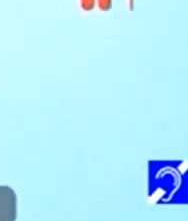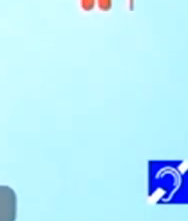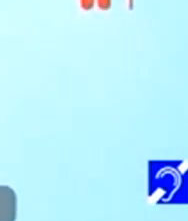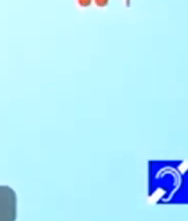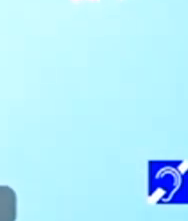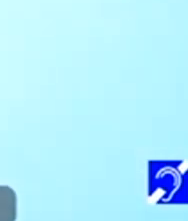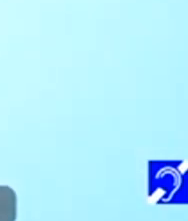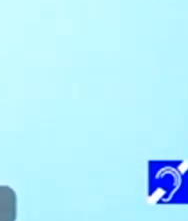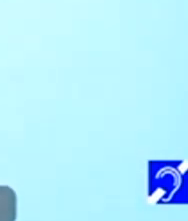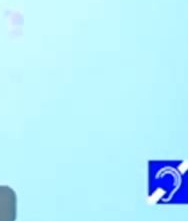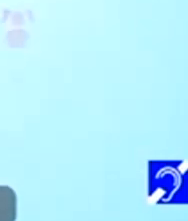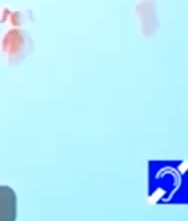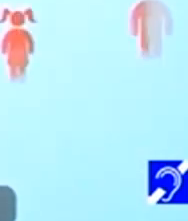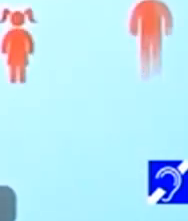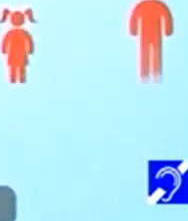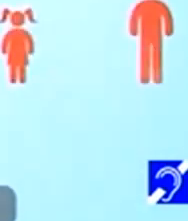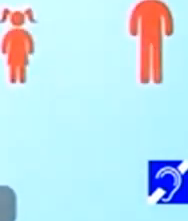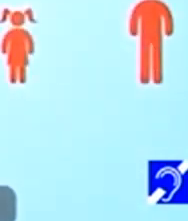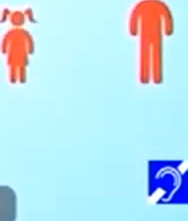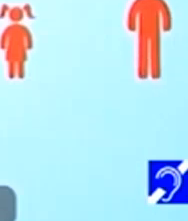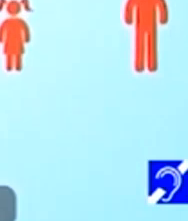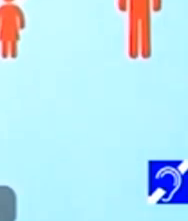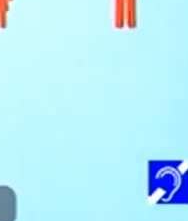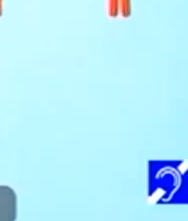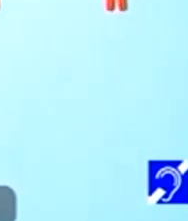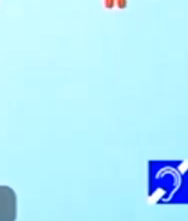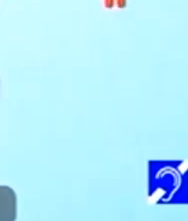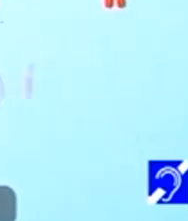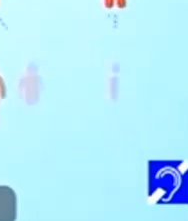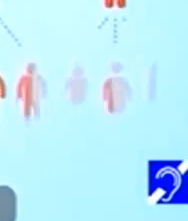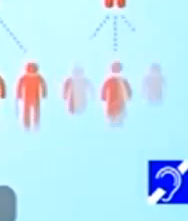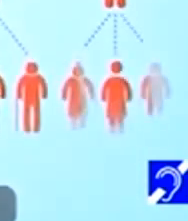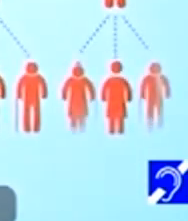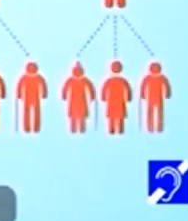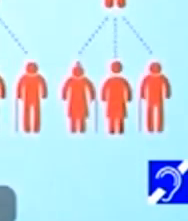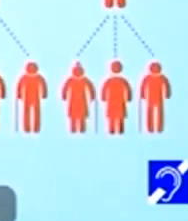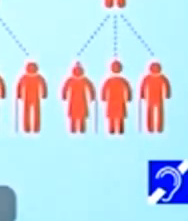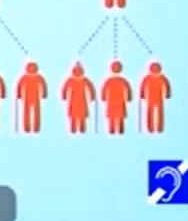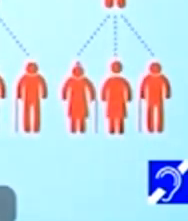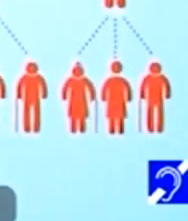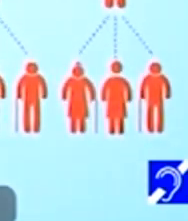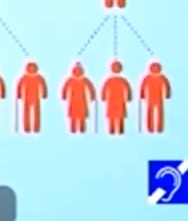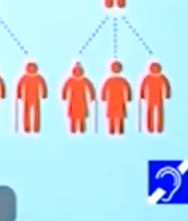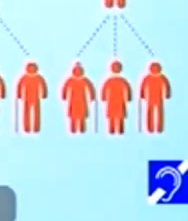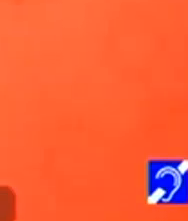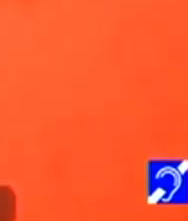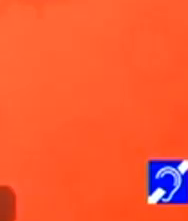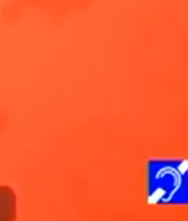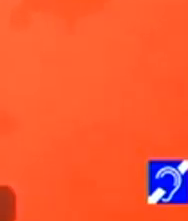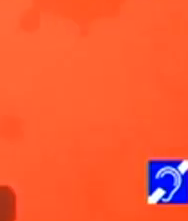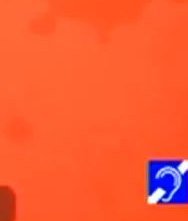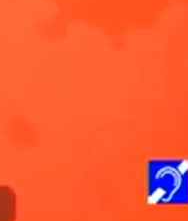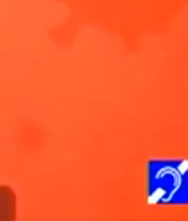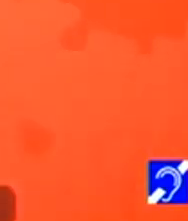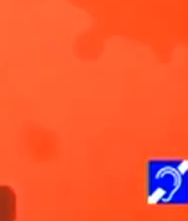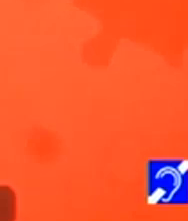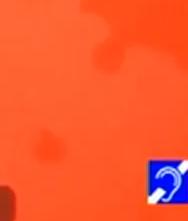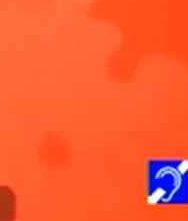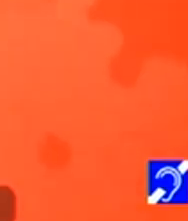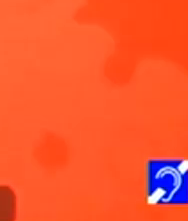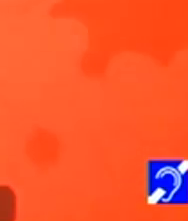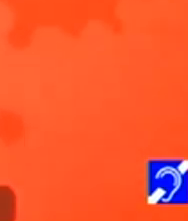membre care s-au închis rând pe rând. Așa că a trebuit să vină să imagineze niște soluții de avarie. A permis